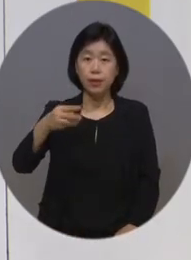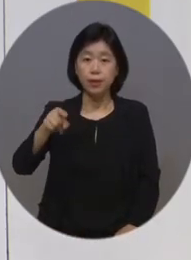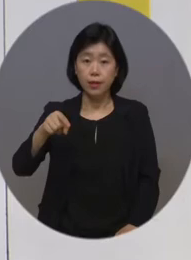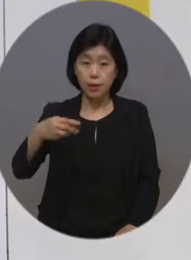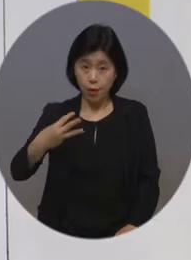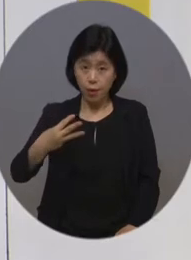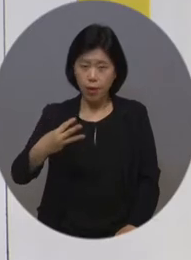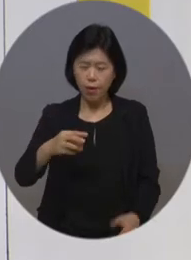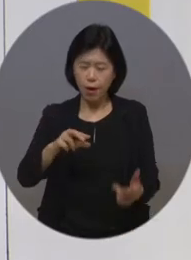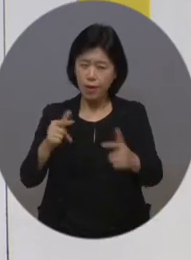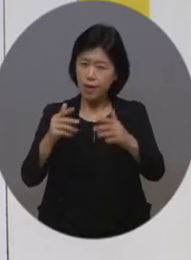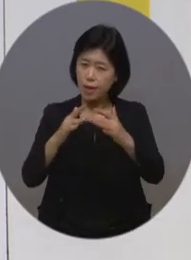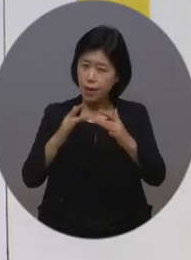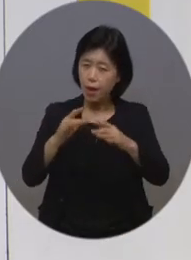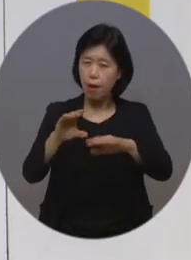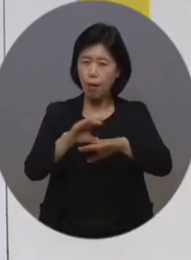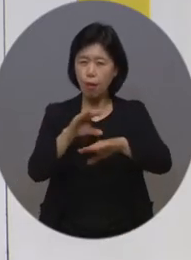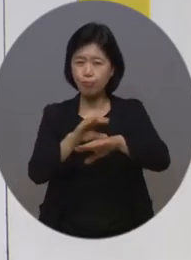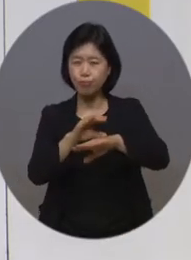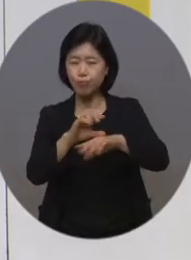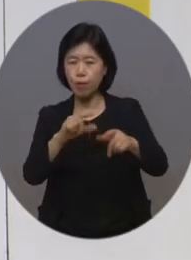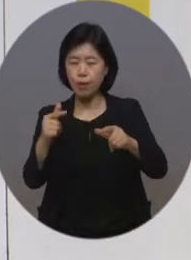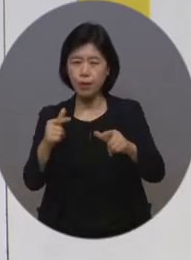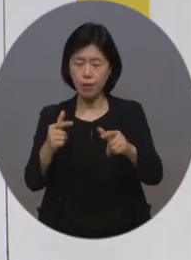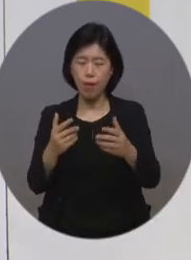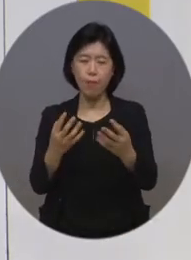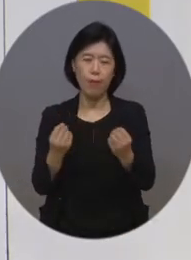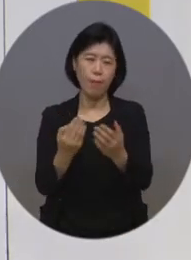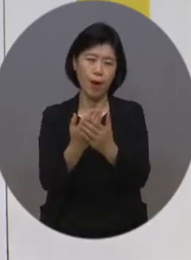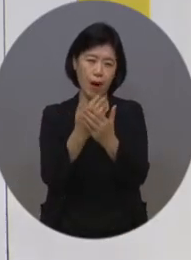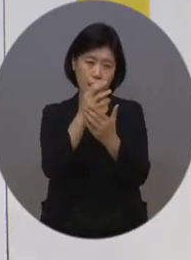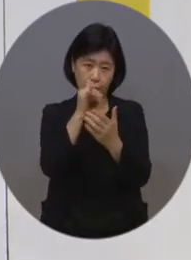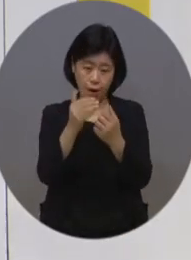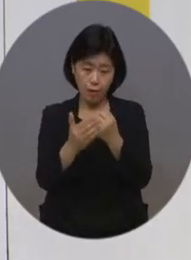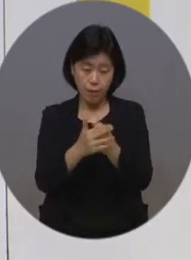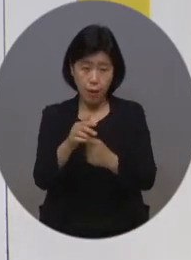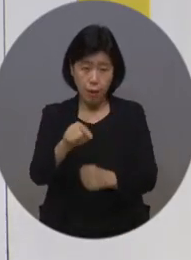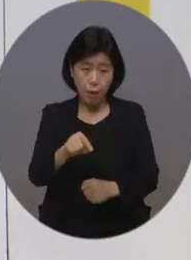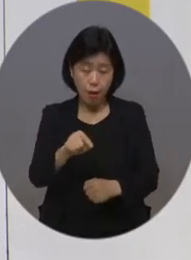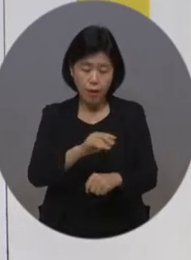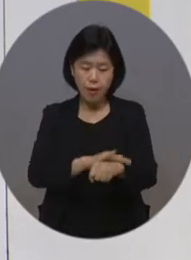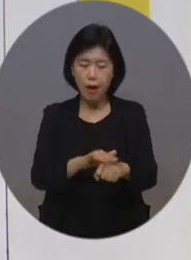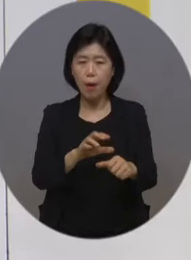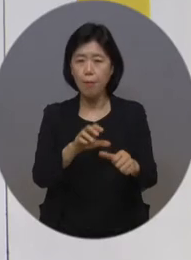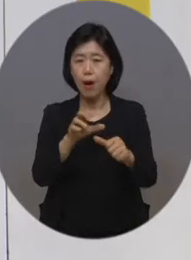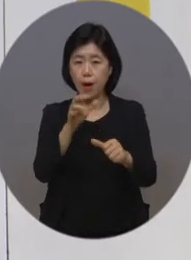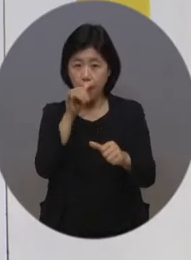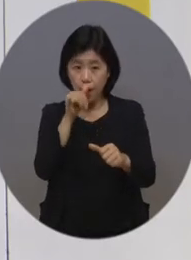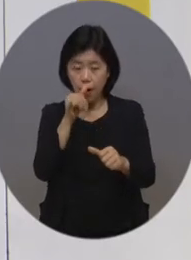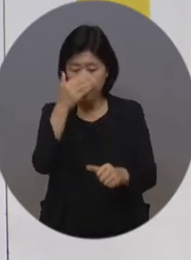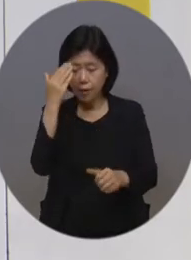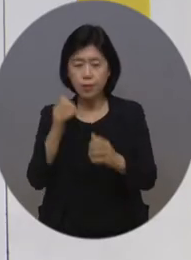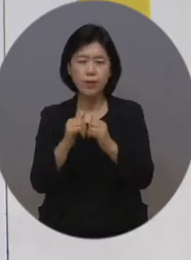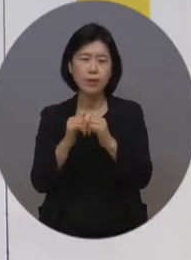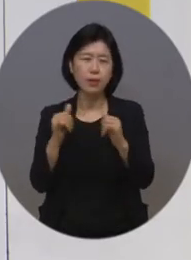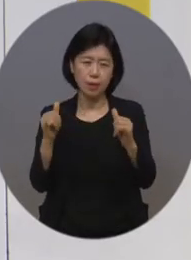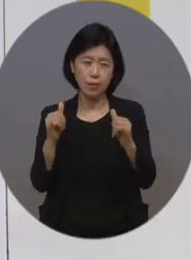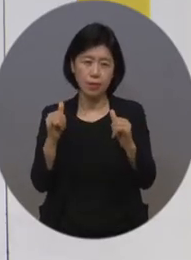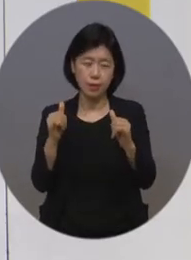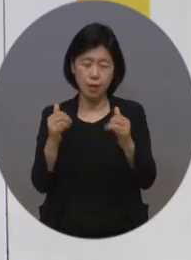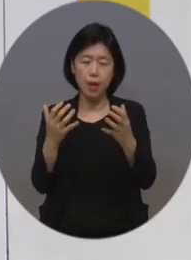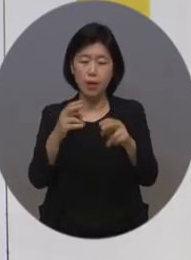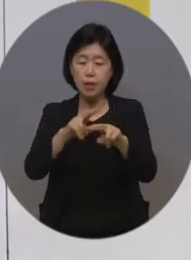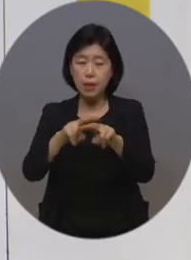실력을 발휘할 수 있는 젊은 인재들이 필요하다 4 아 저희는 제주도가 일자리가 없고 기업이 없어서